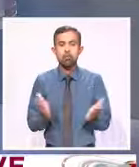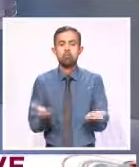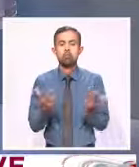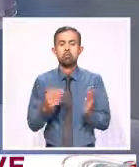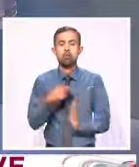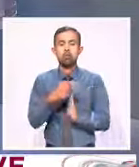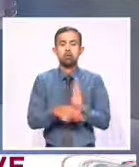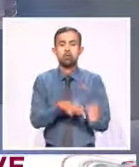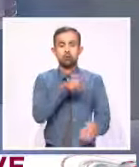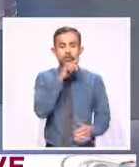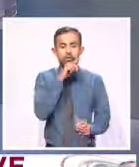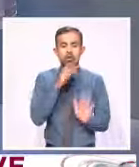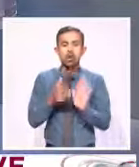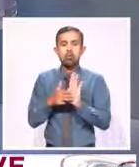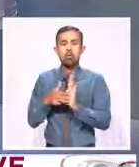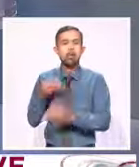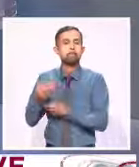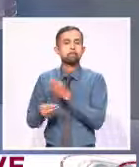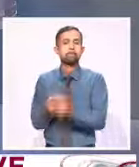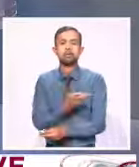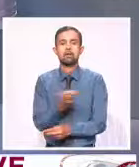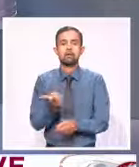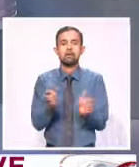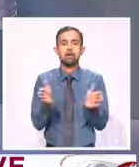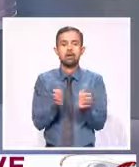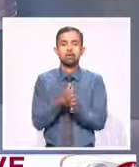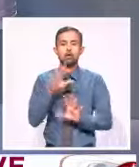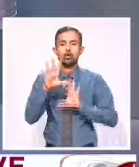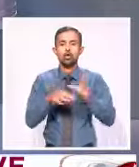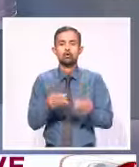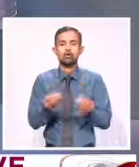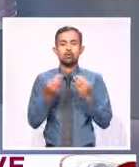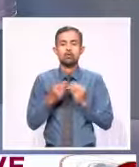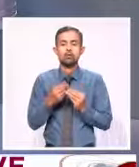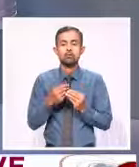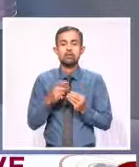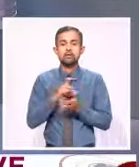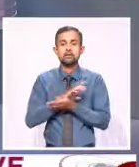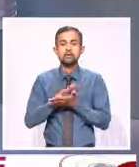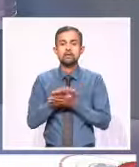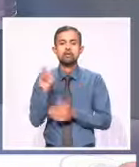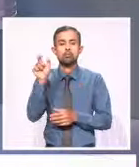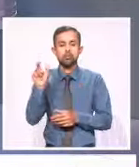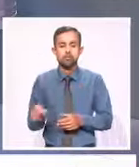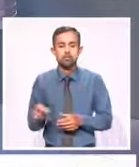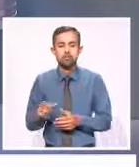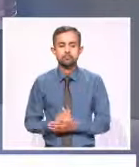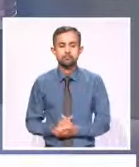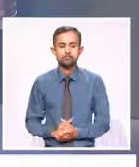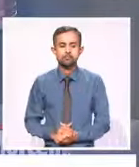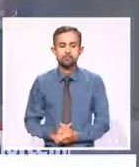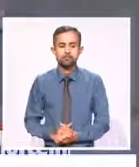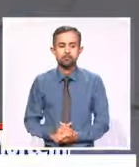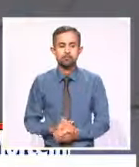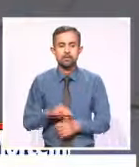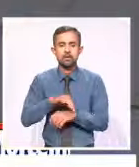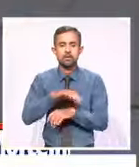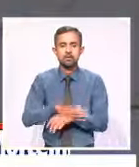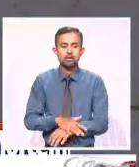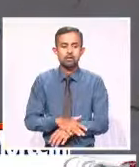කරන්නේ ජාතික රූපවාහිනිය සහ මෝටින් ආයතනයේ එක්වයි. ඒ පිළිබඳ තොරතුරු ගෙනෙන්නේ චංචල සමරකෝන්.